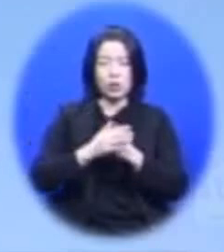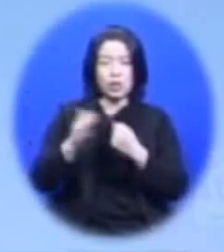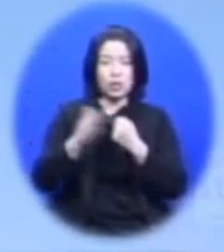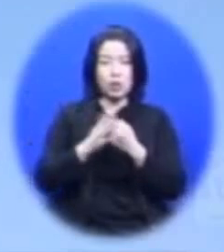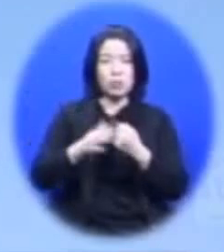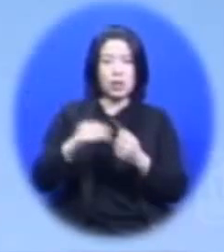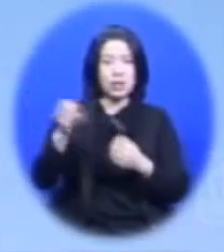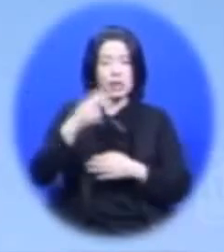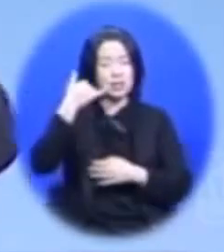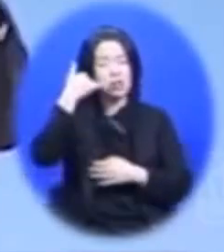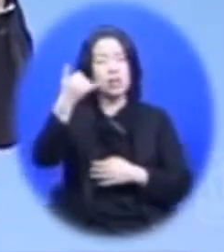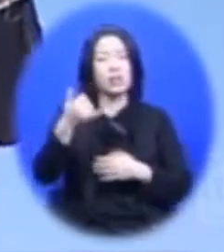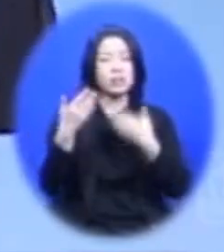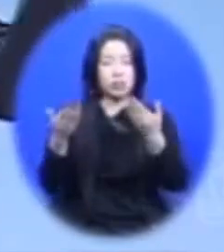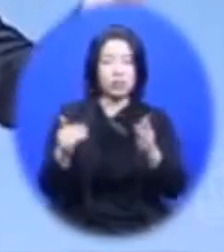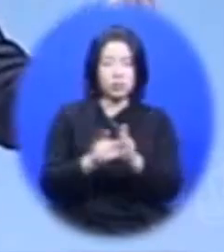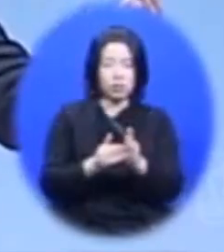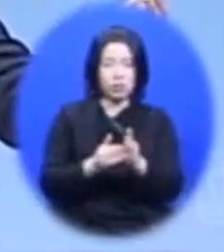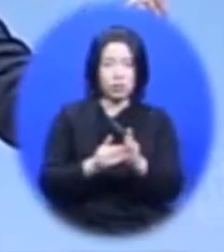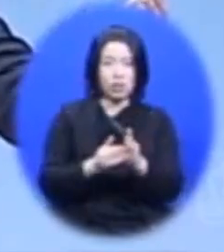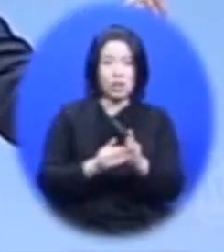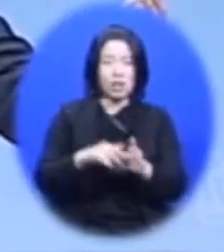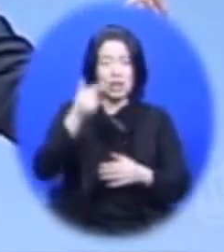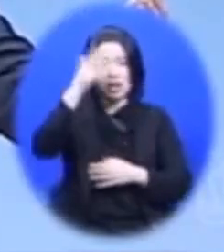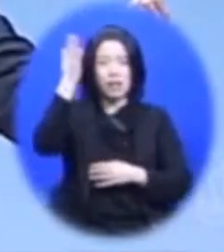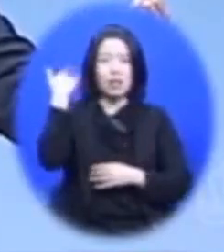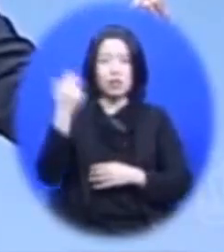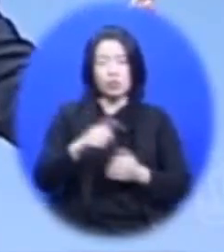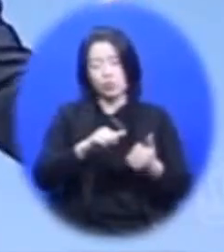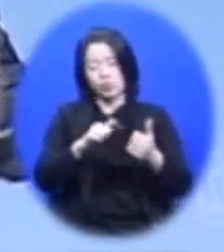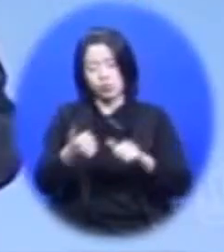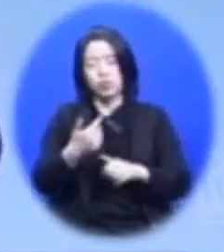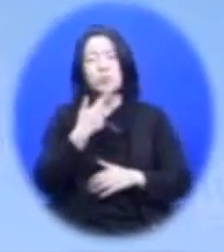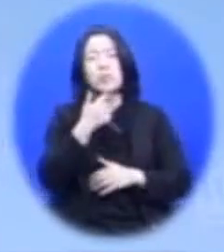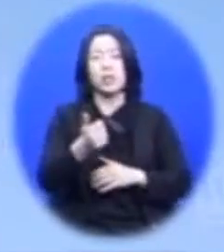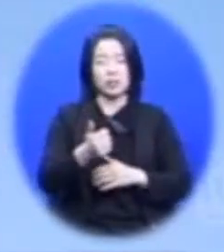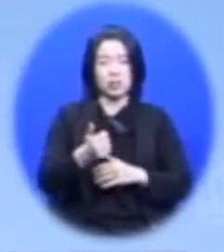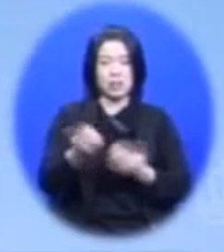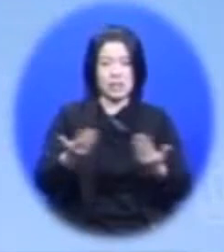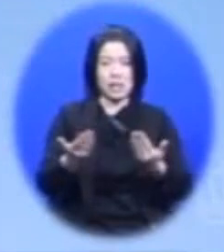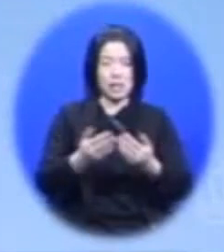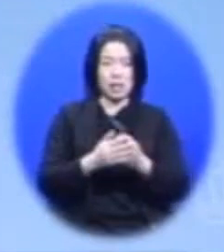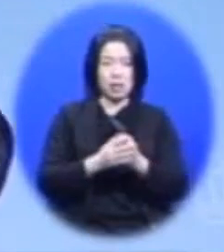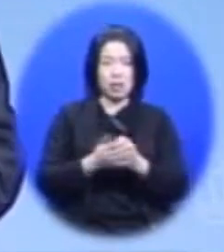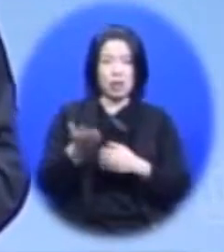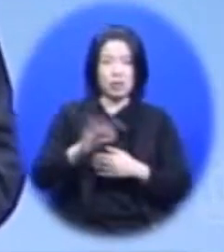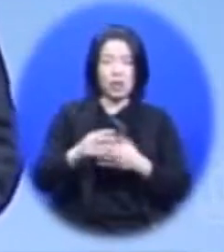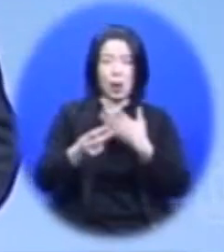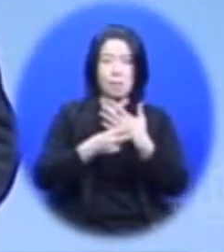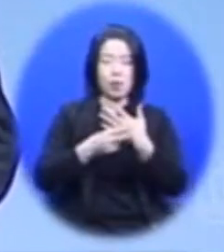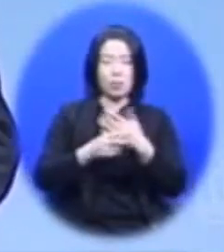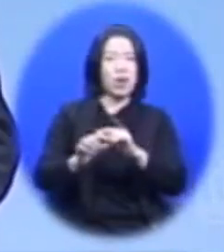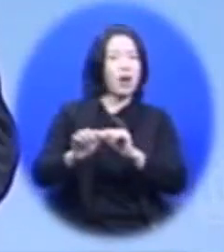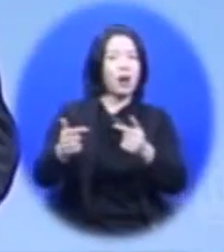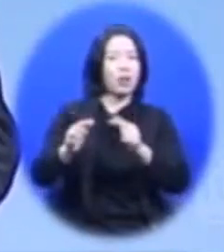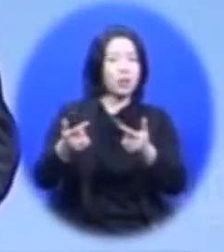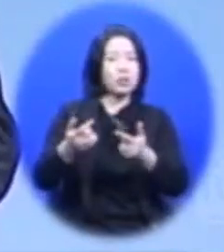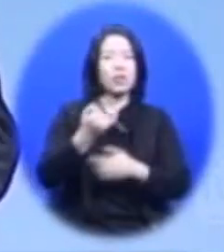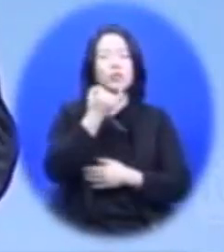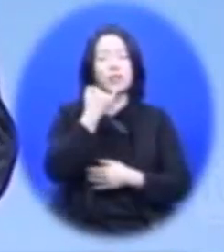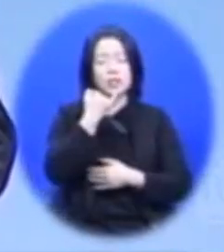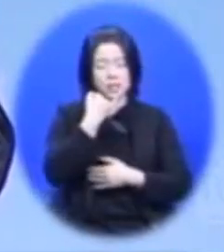연락을 드린다는. 지난번에 죽을 뻔했던 그 일이에요. 그런데 병원에서 거절하셔도